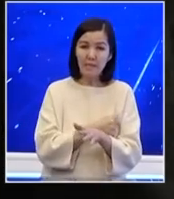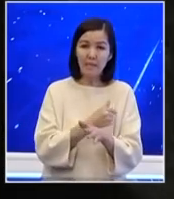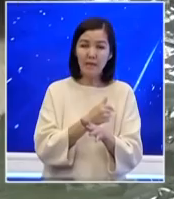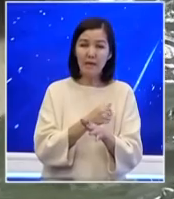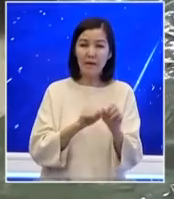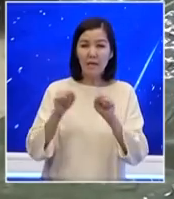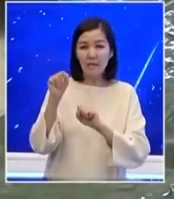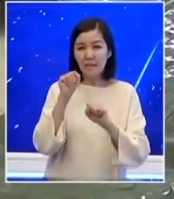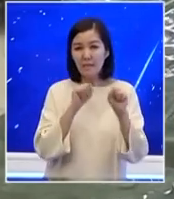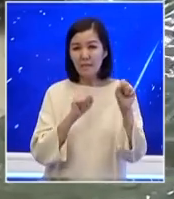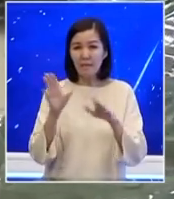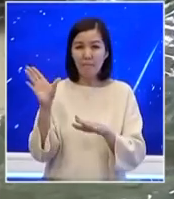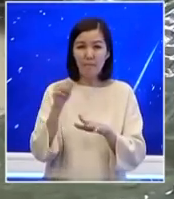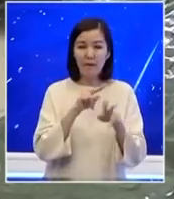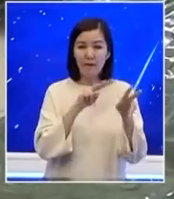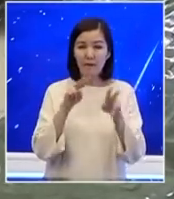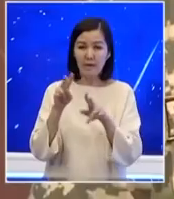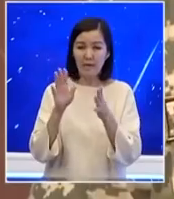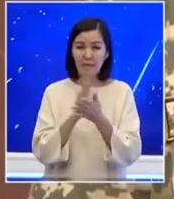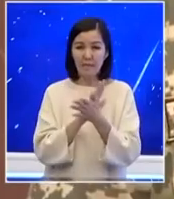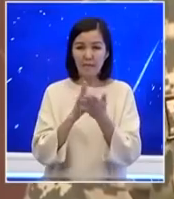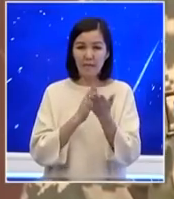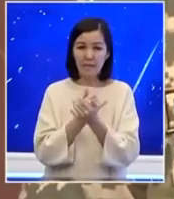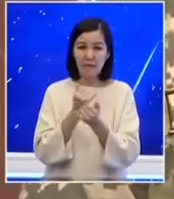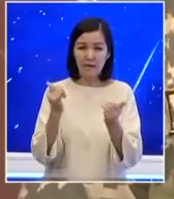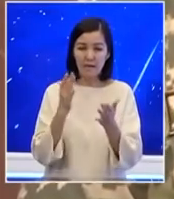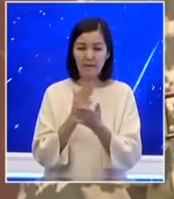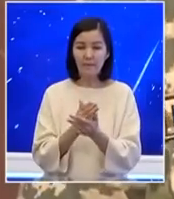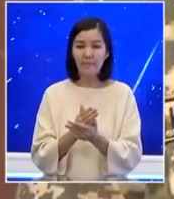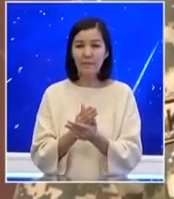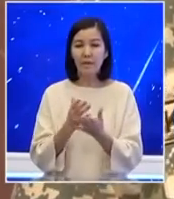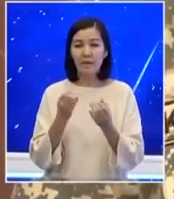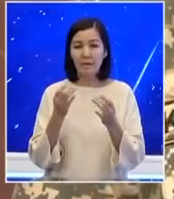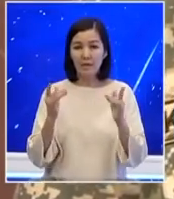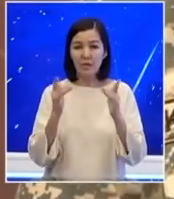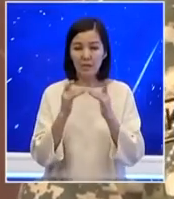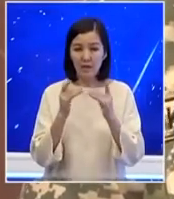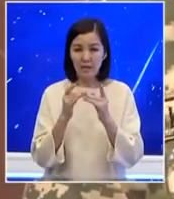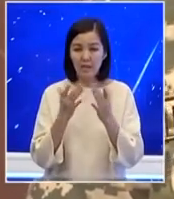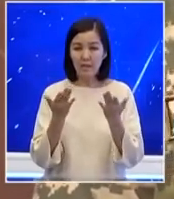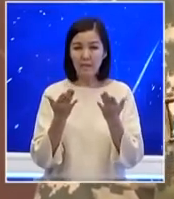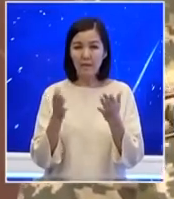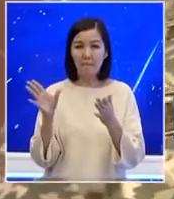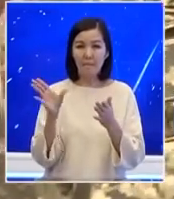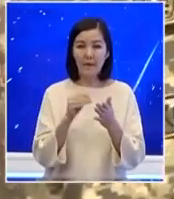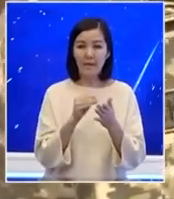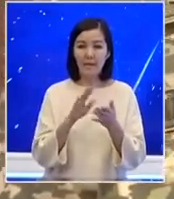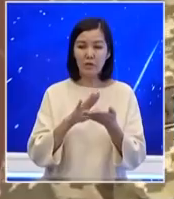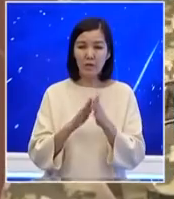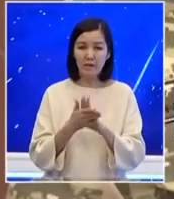дезинфекция шаралары жан-жақты қарастырылған. Одан бөлек, мыналардың өзінің жатақханаларында барлық